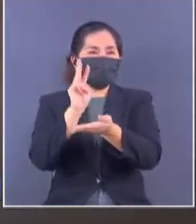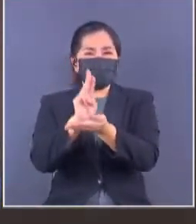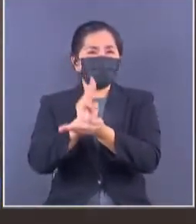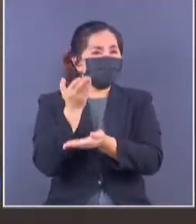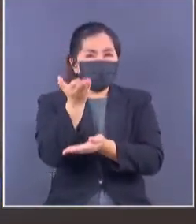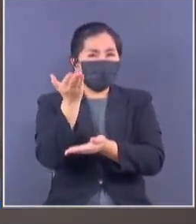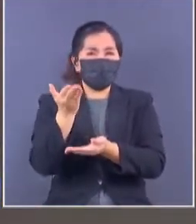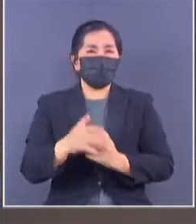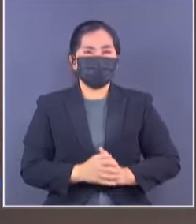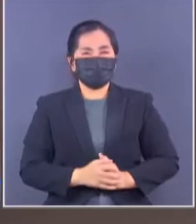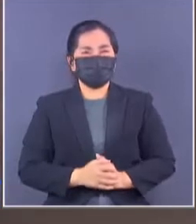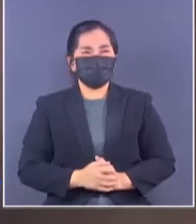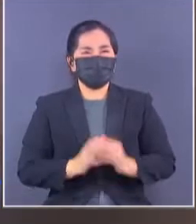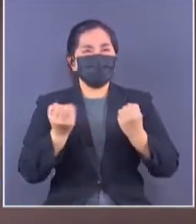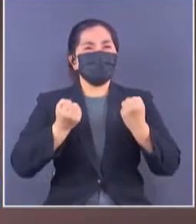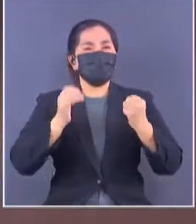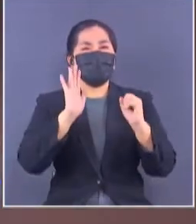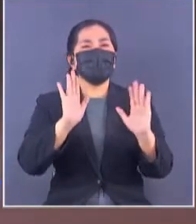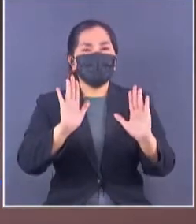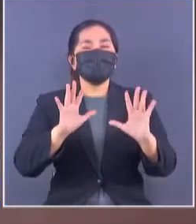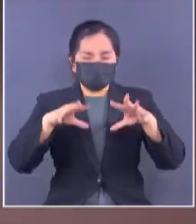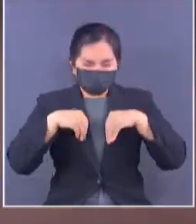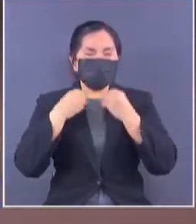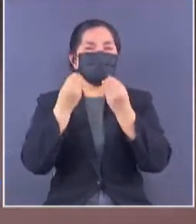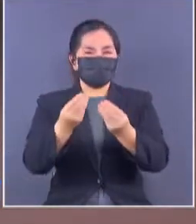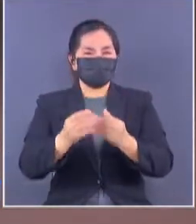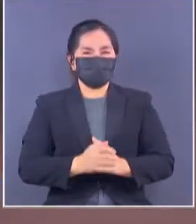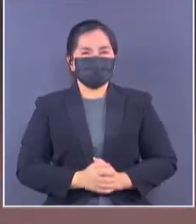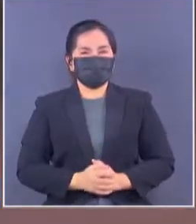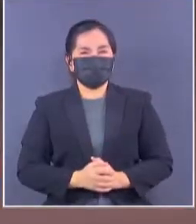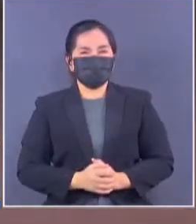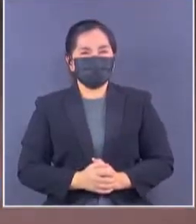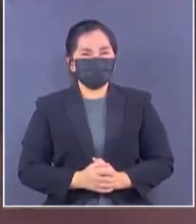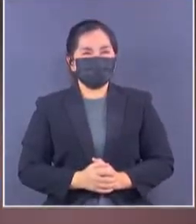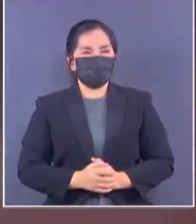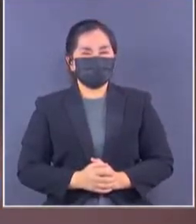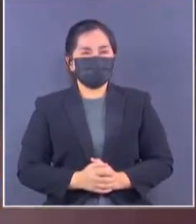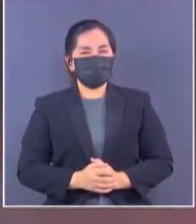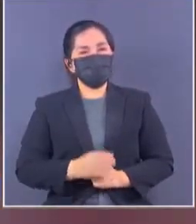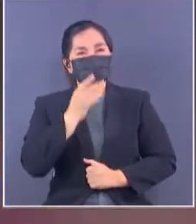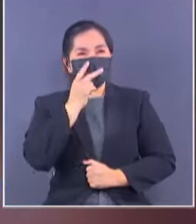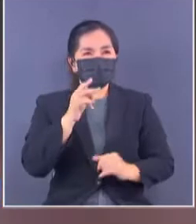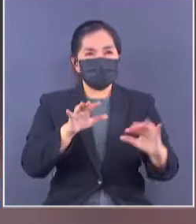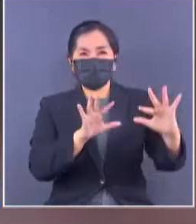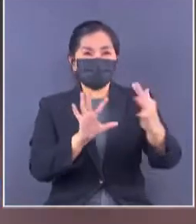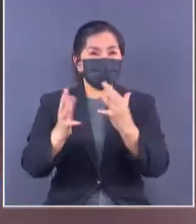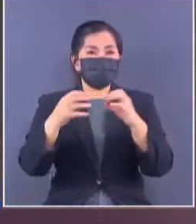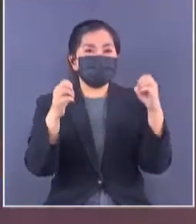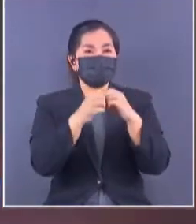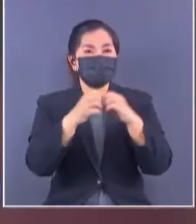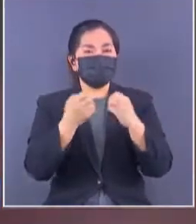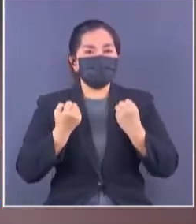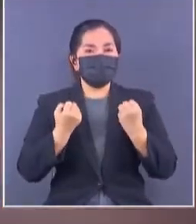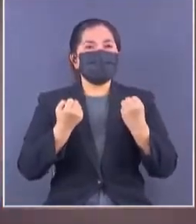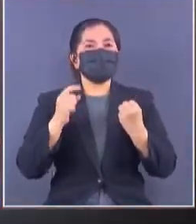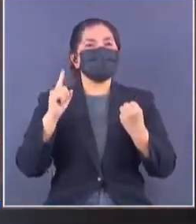าปุ๊บสัญลักษณ์มาคนขับรถบรรทุกบอกก็ต้องทำให้อ่ะก็ต้องทำสนองตอบความต้องการแต่ดูครับขวางหน้ารถกันใหญ่จนกระทั่งรถ